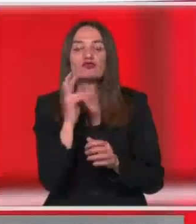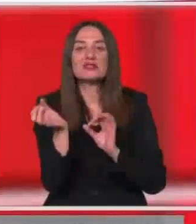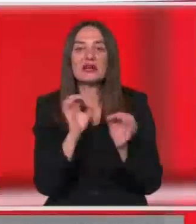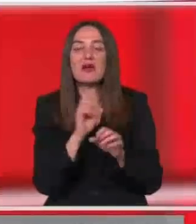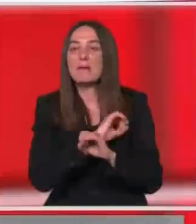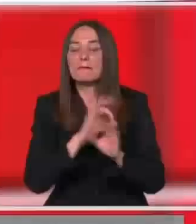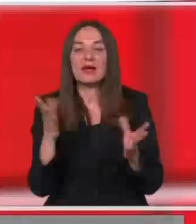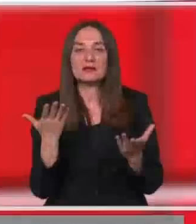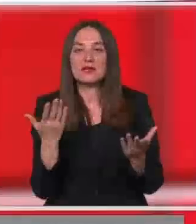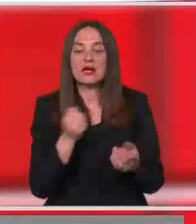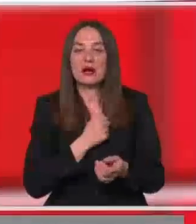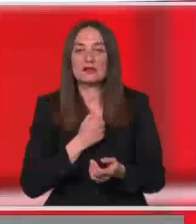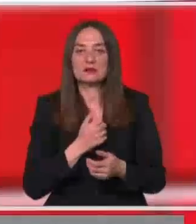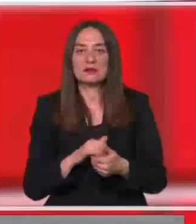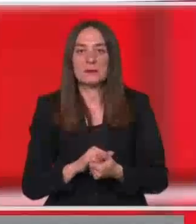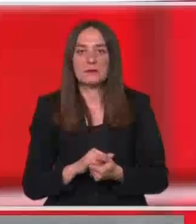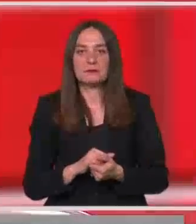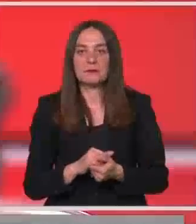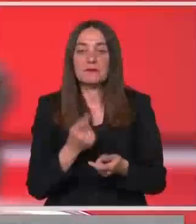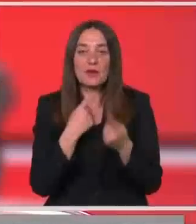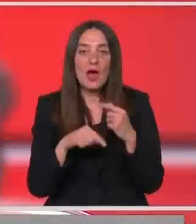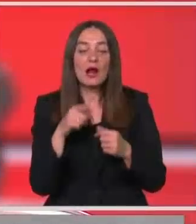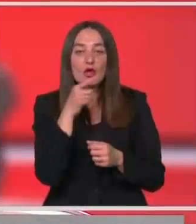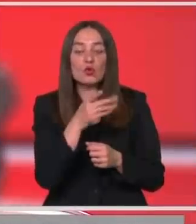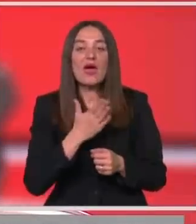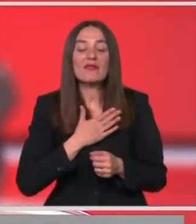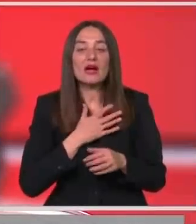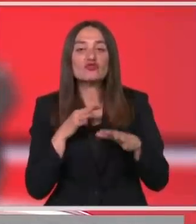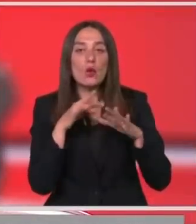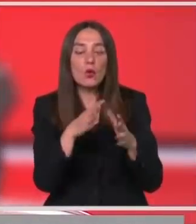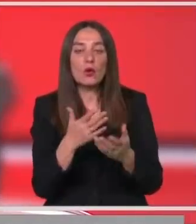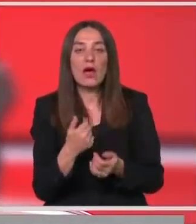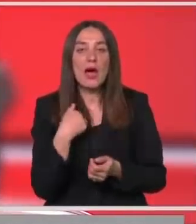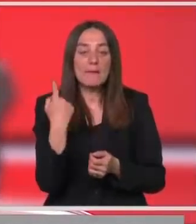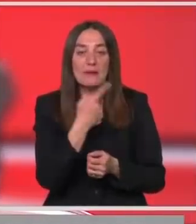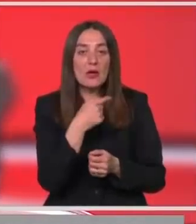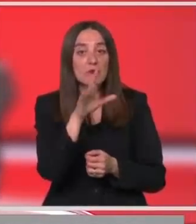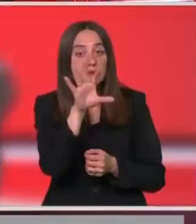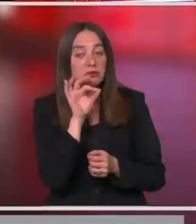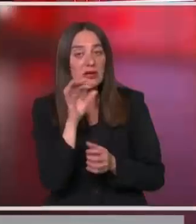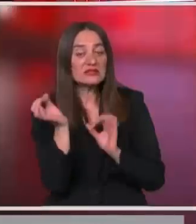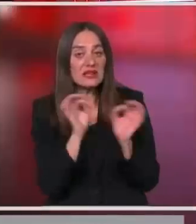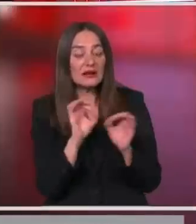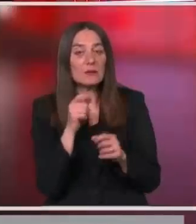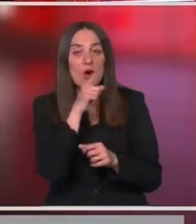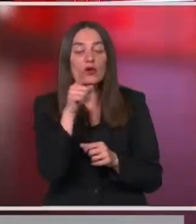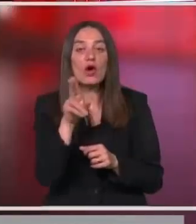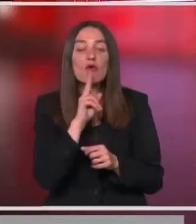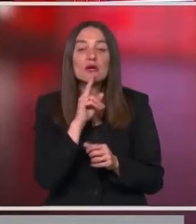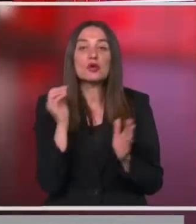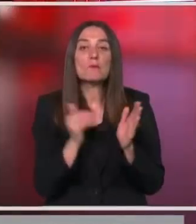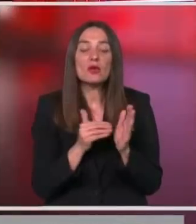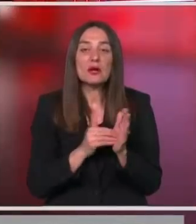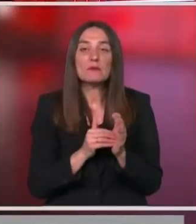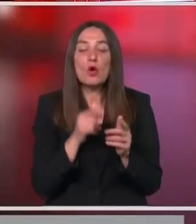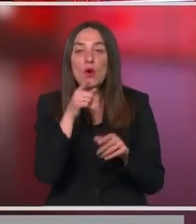bez ikakve garancije. Dobro, ali tu je ta naša uloga da mi opredelimo sredstva za onoga kome su potrebna